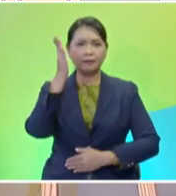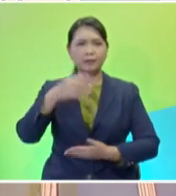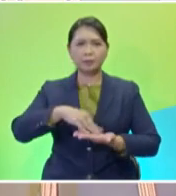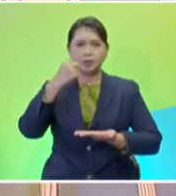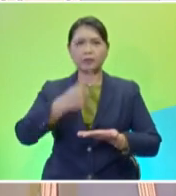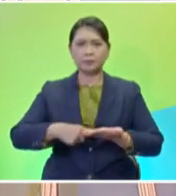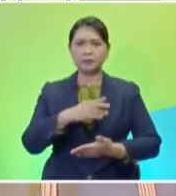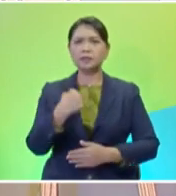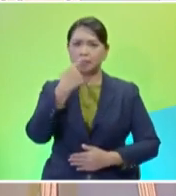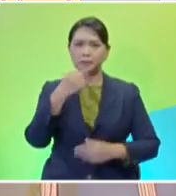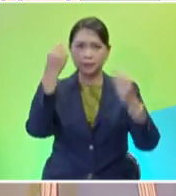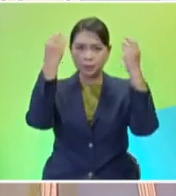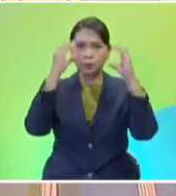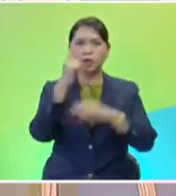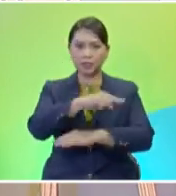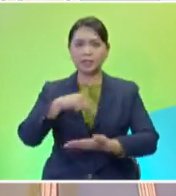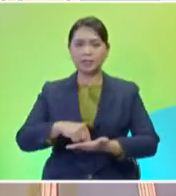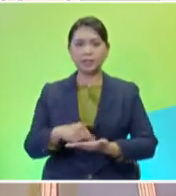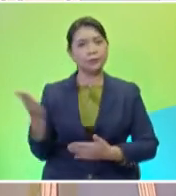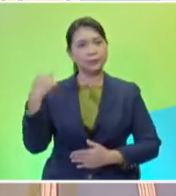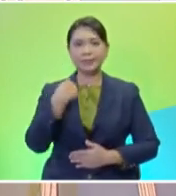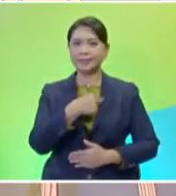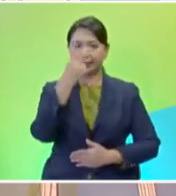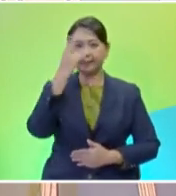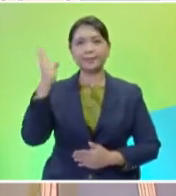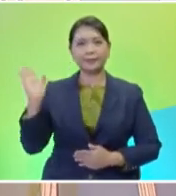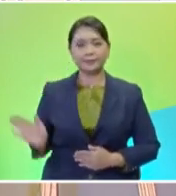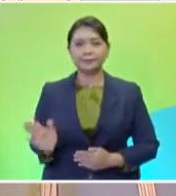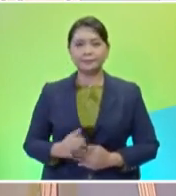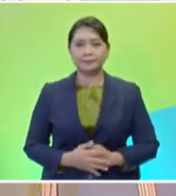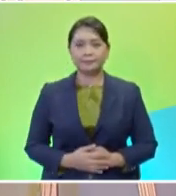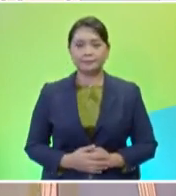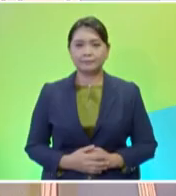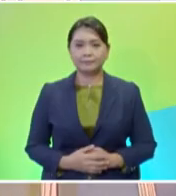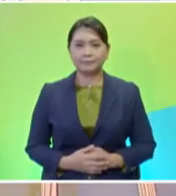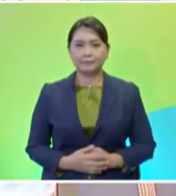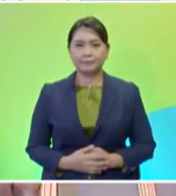Siapa guru kita padahal ini Jong kita saksikan Siapakah beliau